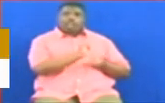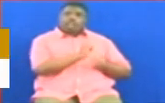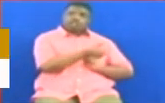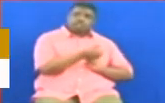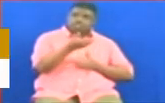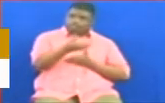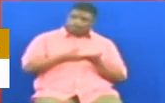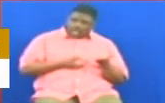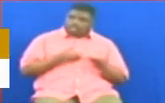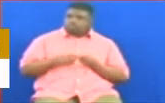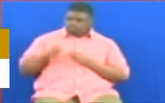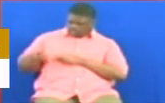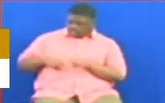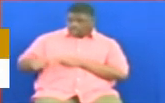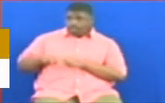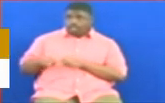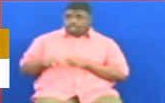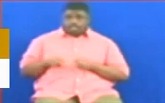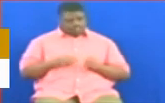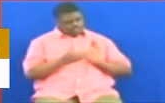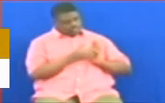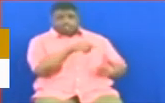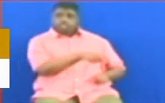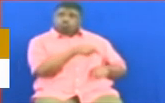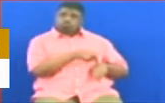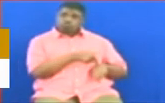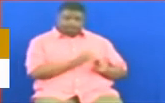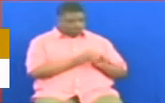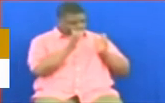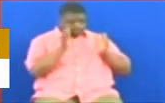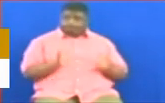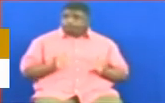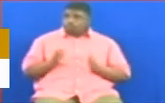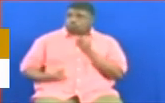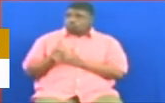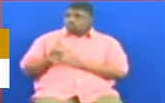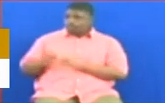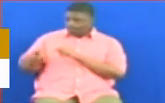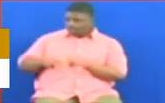mikataba inayoingiwa kupitia sheria hiyo kwa muda maalum tu kulingana na mikataba